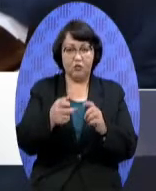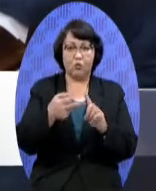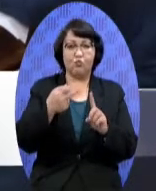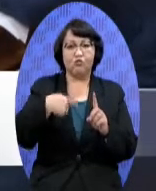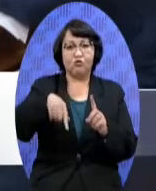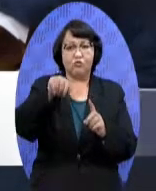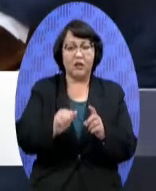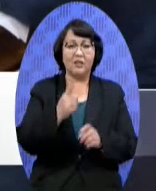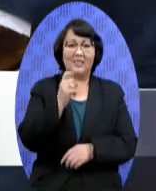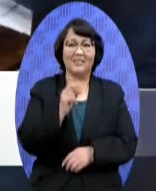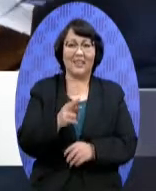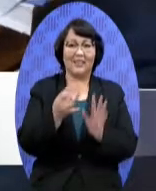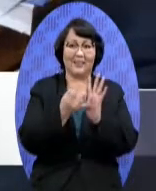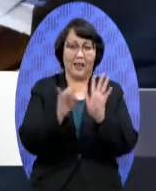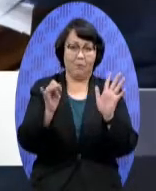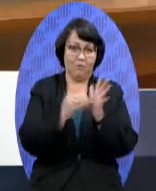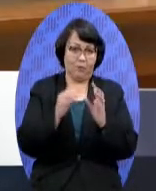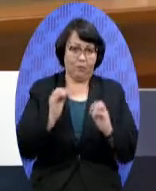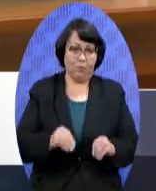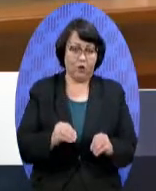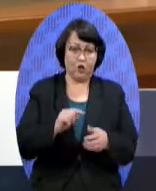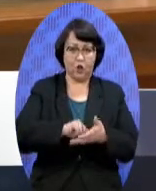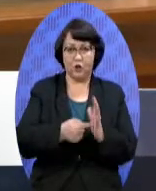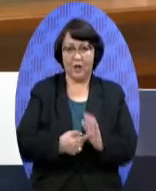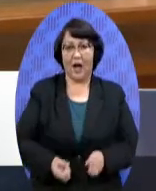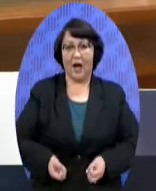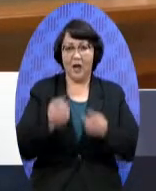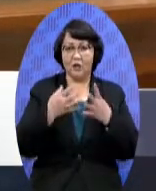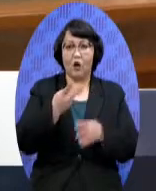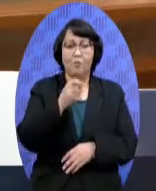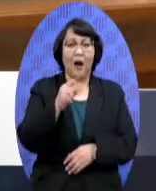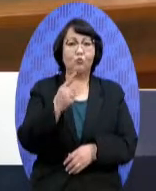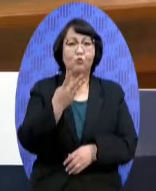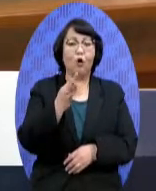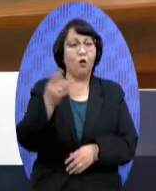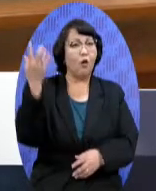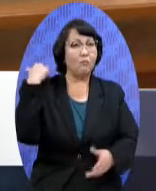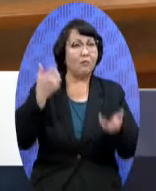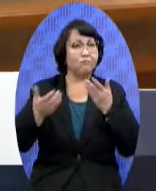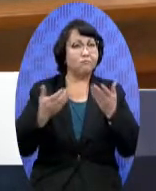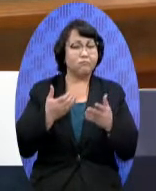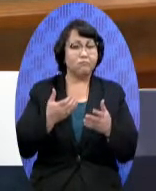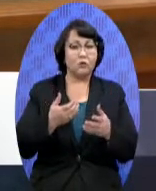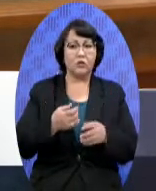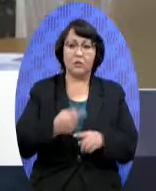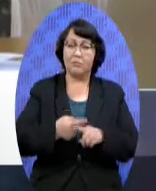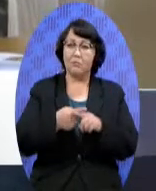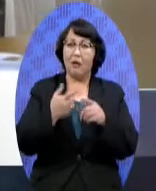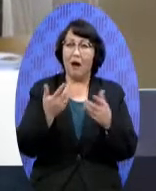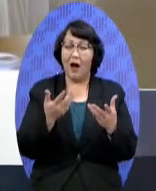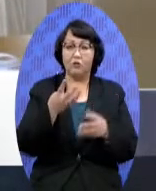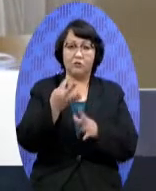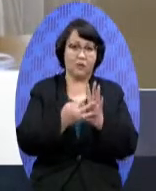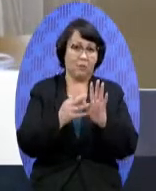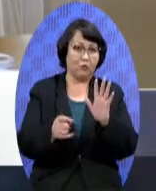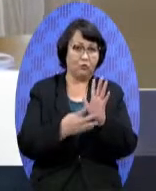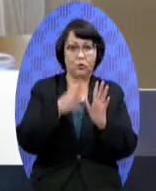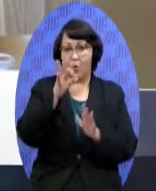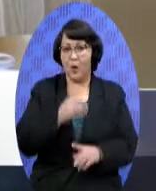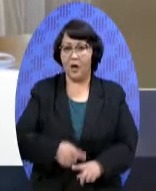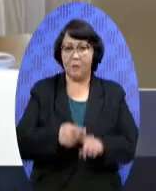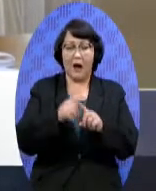сая 70 мянган төгрөгтө хүрэх тооцоо гарсан байна. Энэ нь 2014 оны нэмэгдлээс хойш 48.9% нэмэгдэж байгаа юм байна.